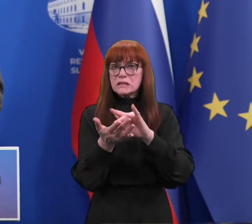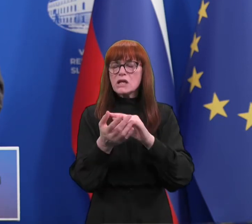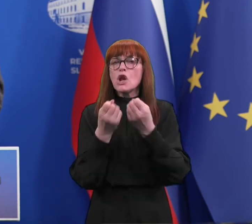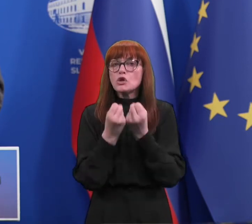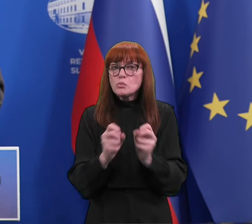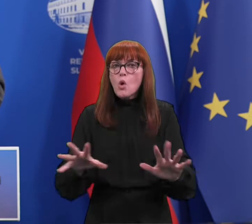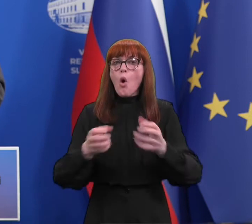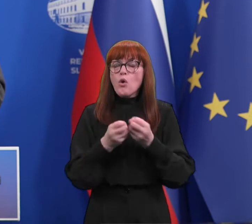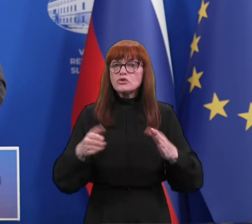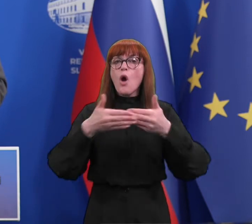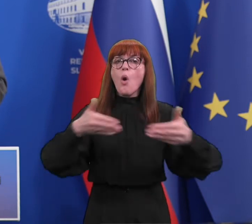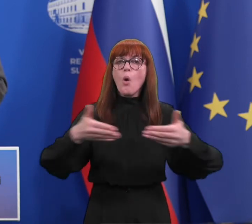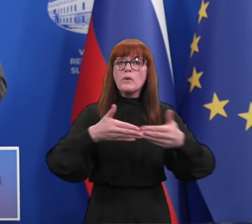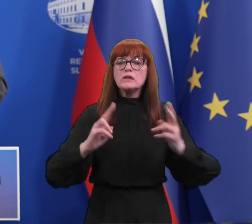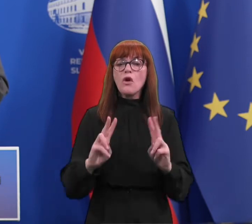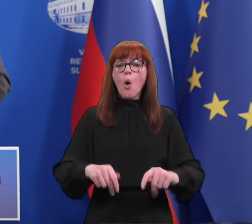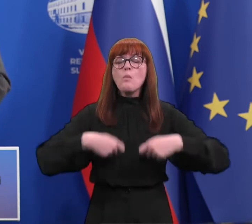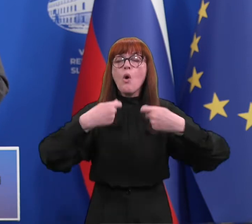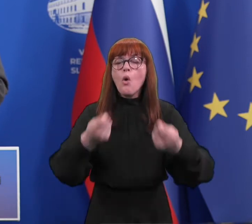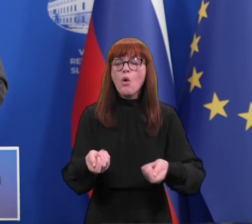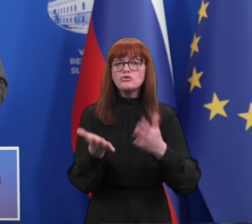sproščajo omejitve, da omogočajo